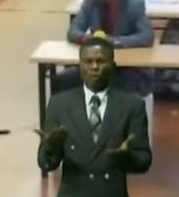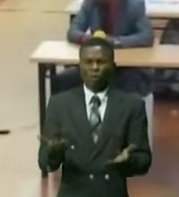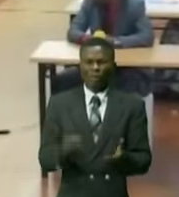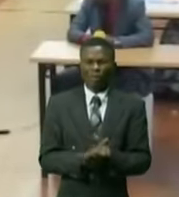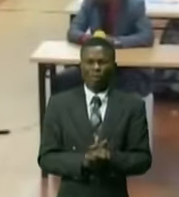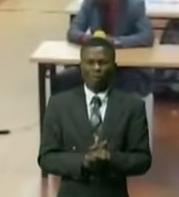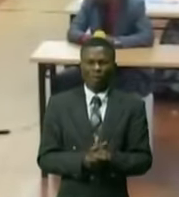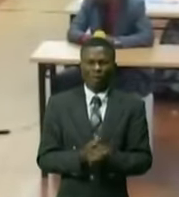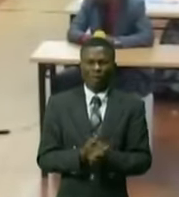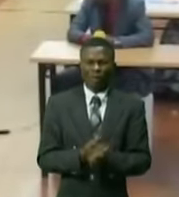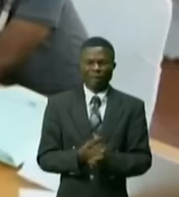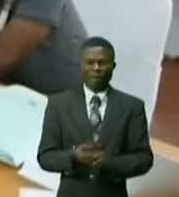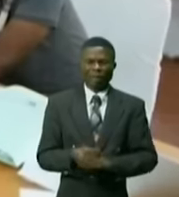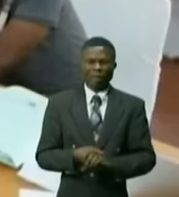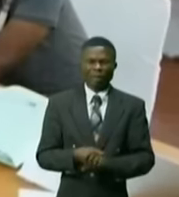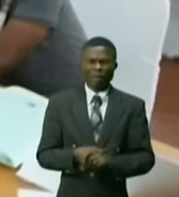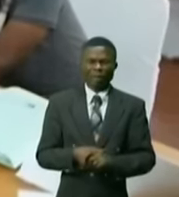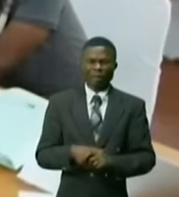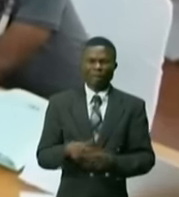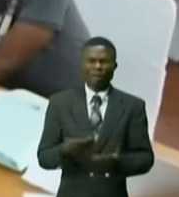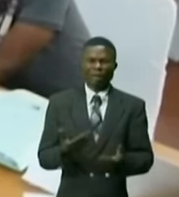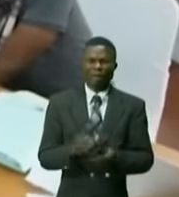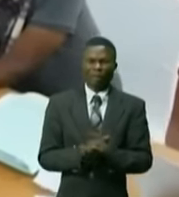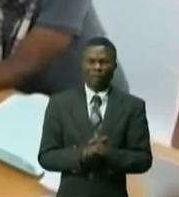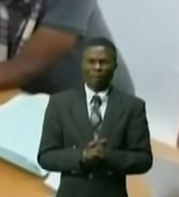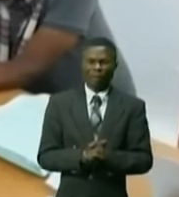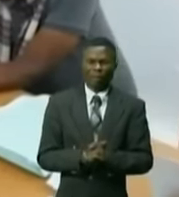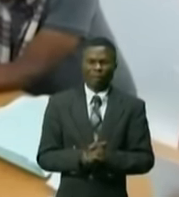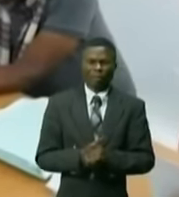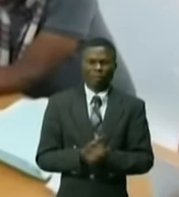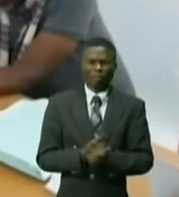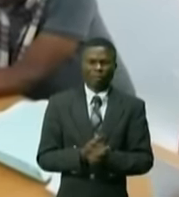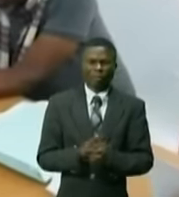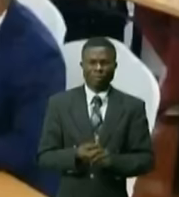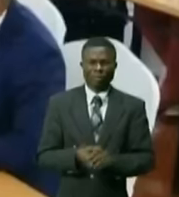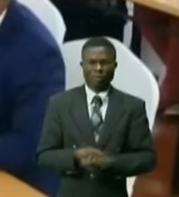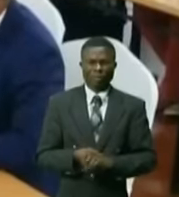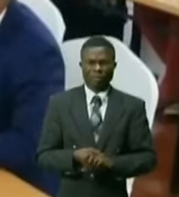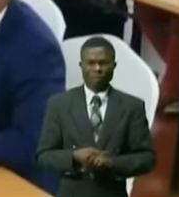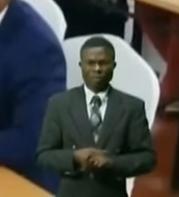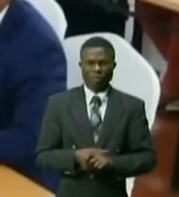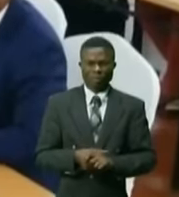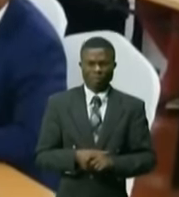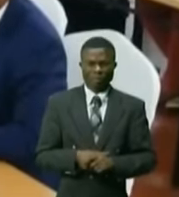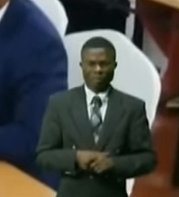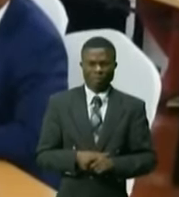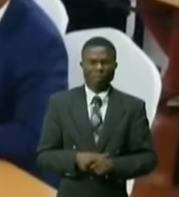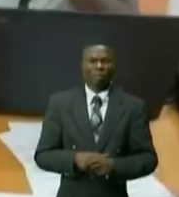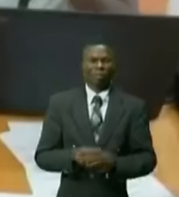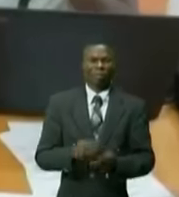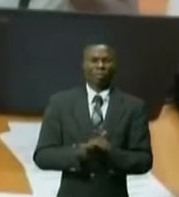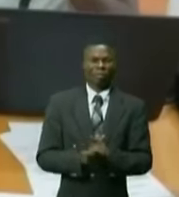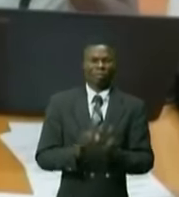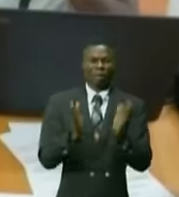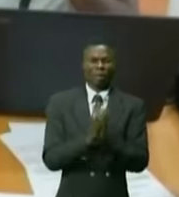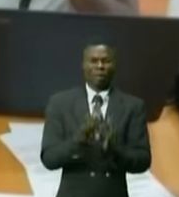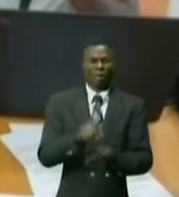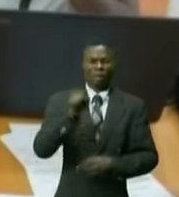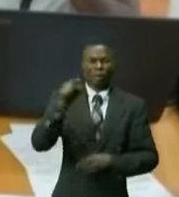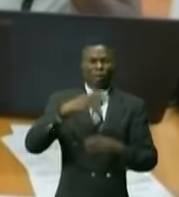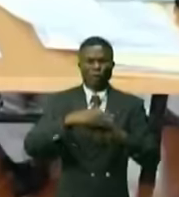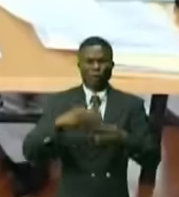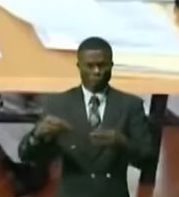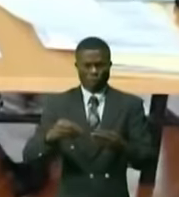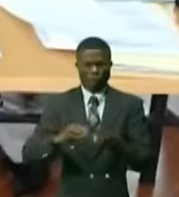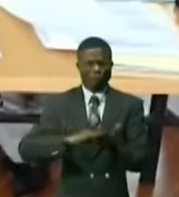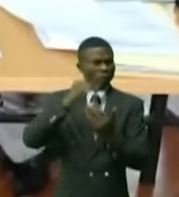FIDA RDC, le docteur ingénieur Valentin Achancho, a livré la nouvelle sur les 2 millions de dollars injectés dans